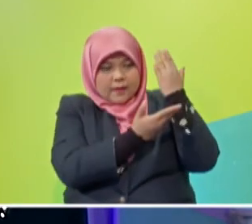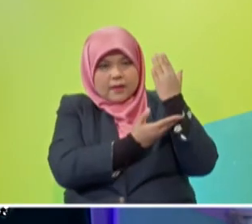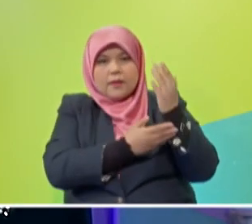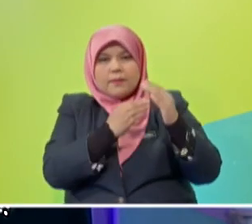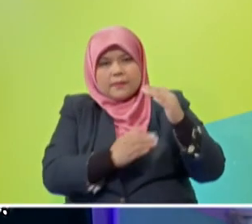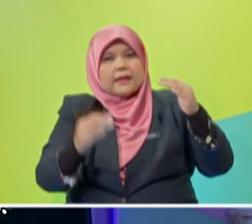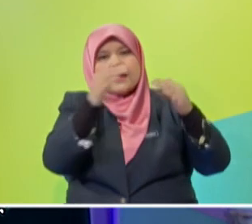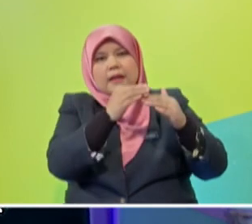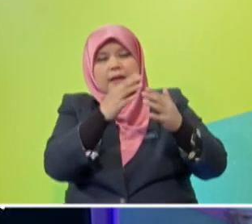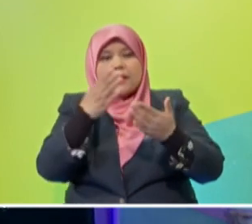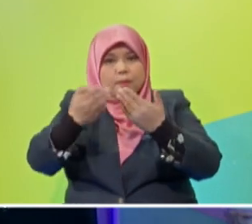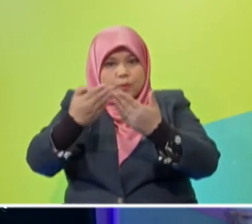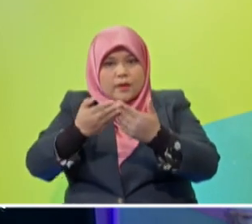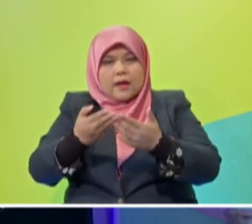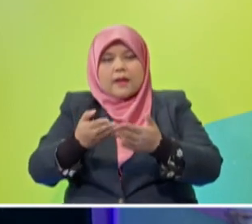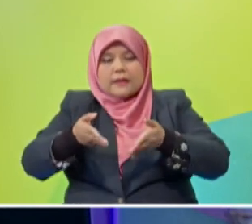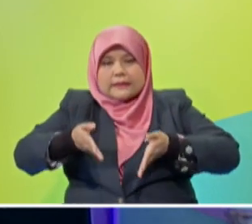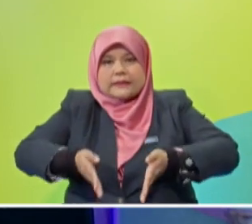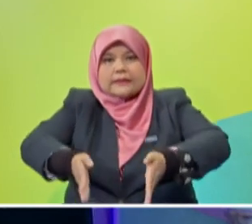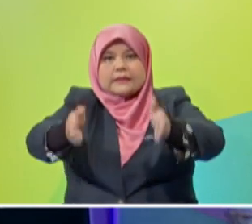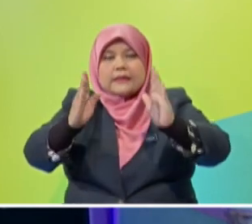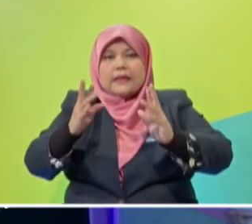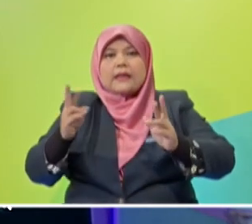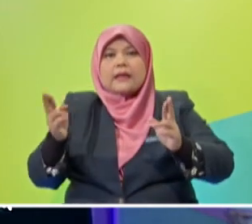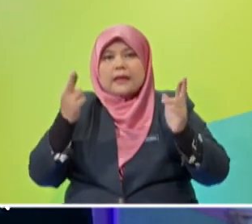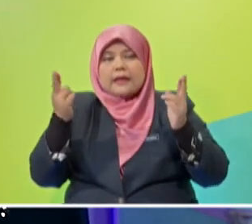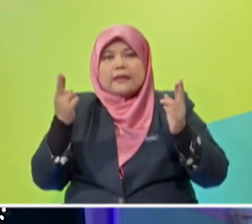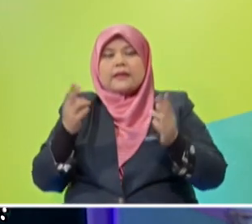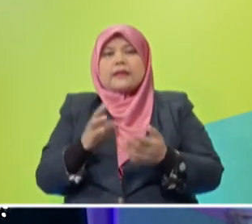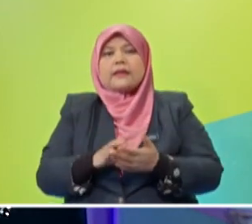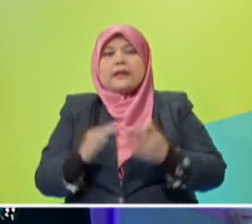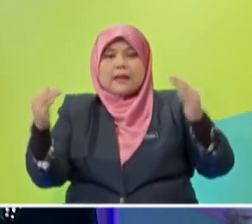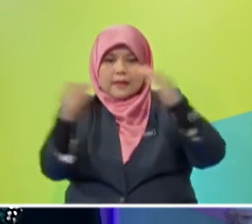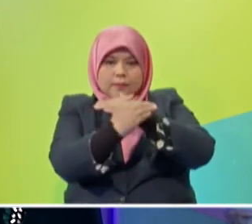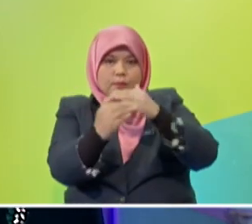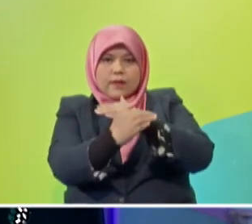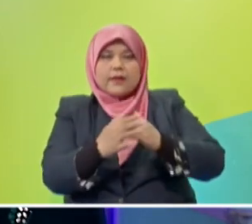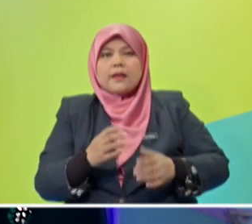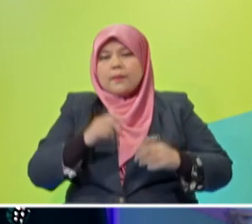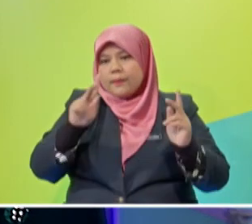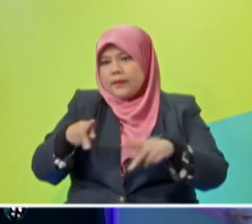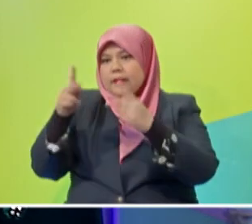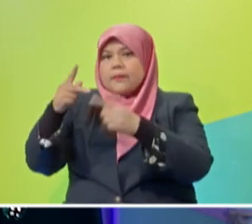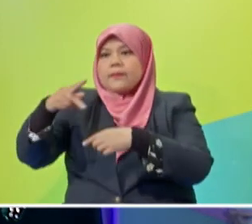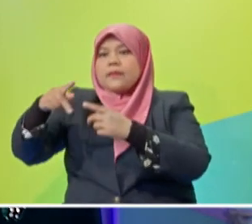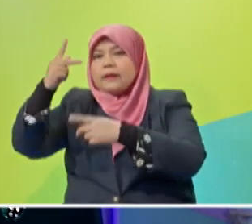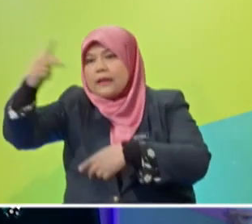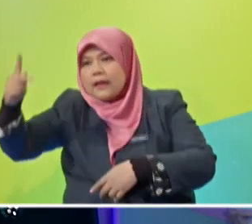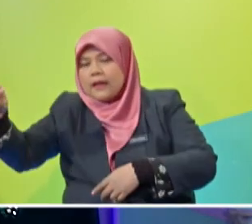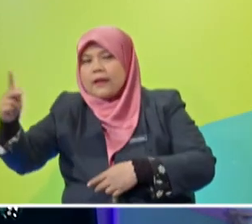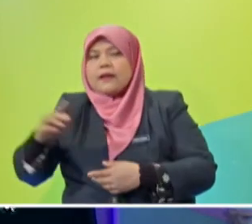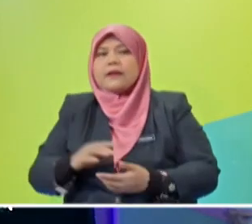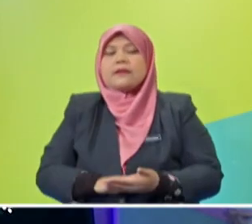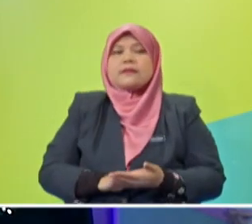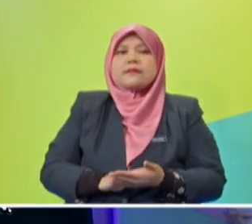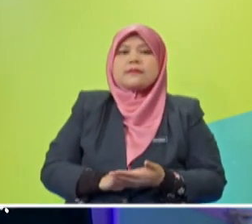meningkatkan infrastruktur dari segi jalan raya untuk mengangkut bahan mentah tersebut, kayu balak pergi ke kilang. Okey, itu maksudnya